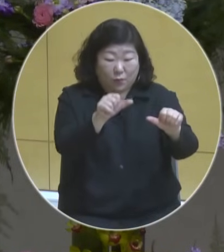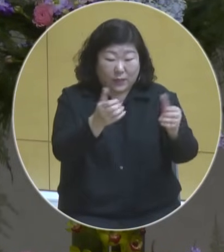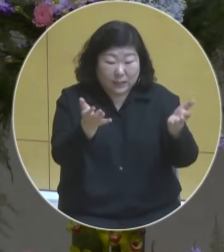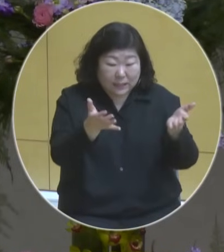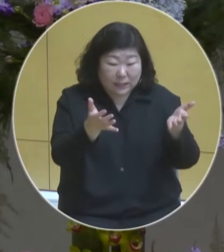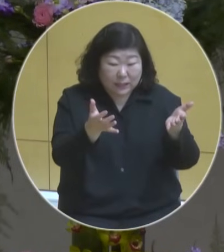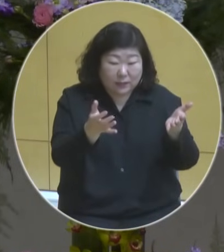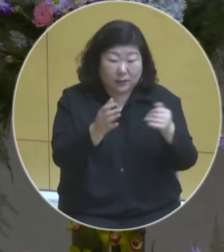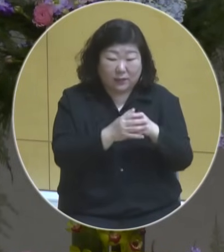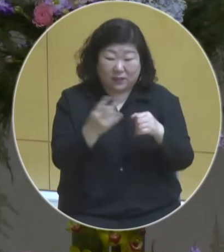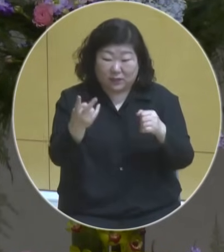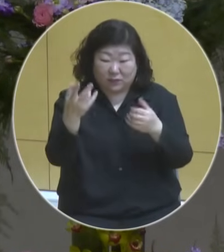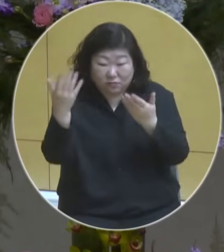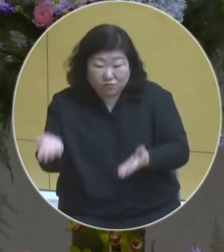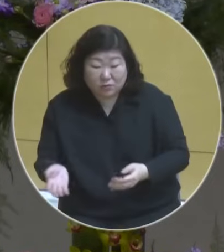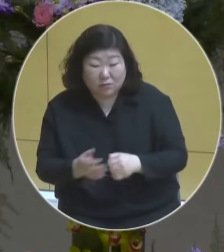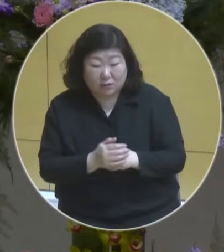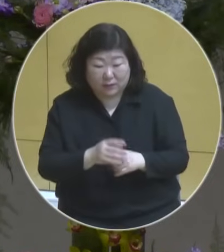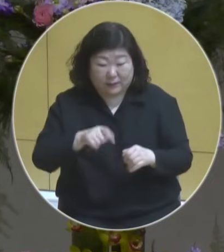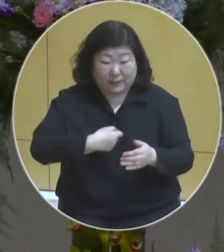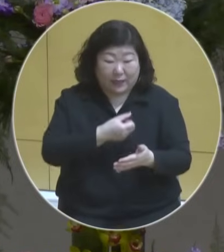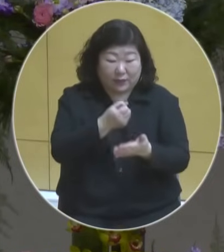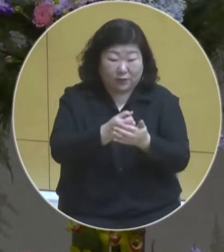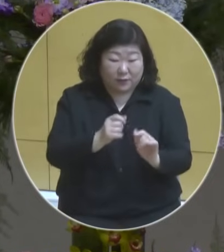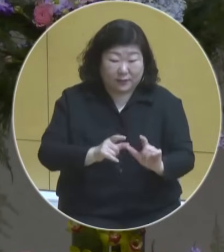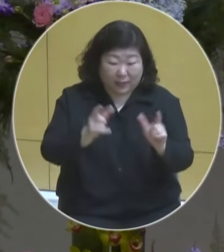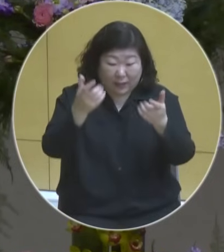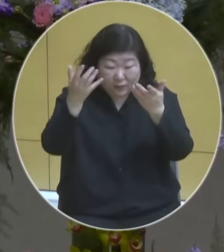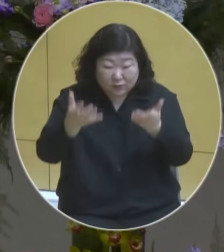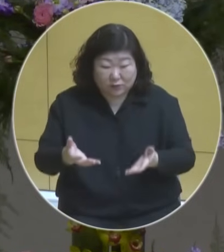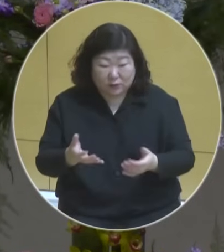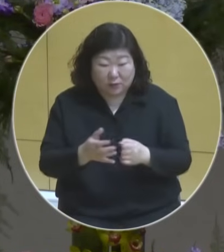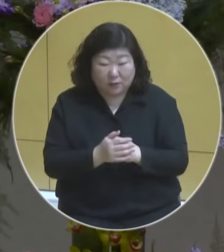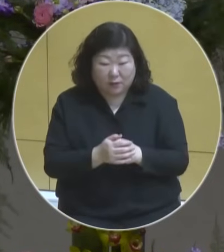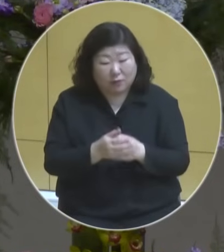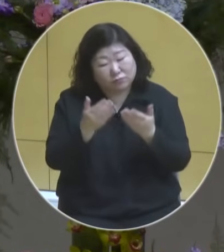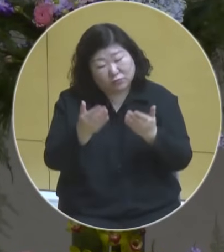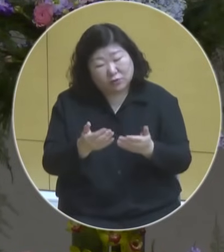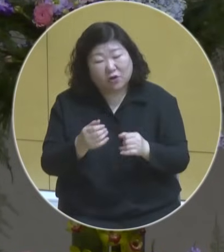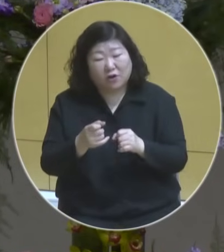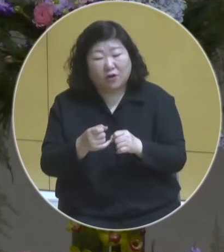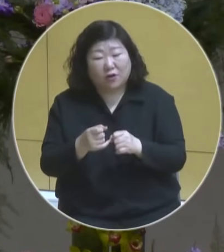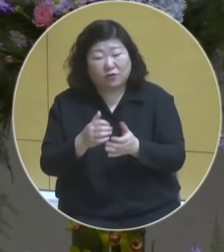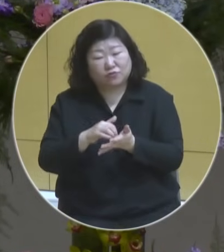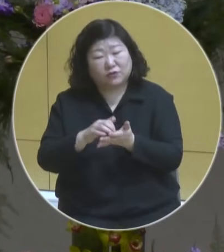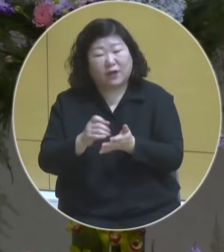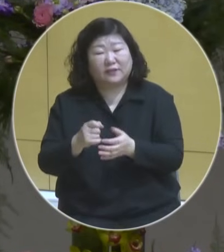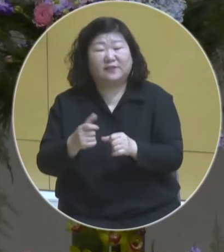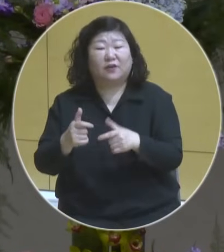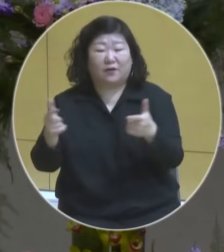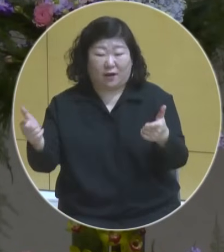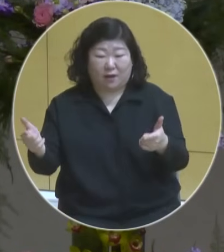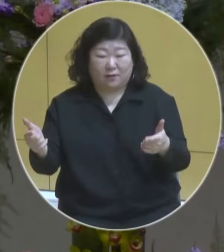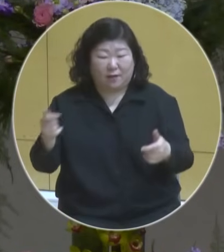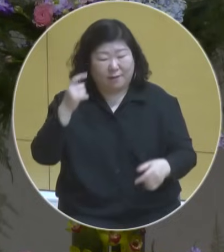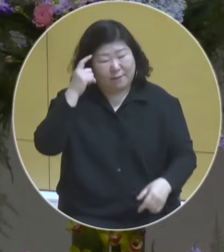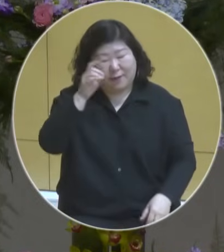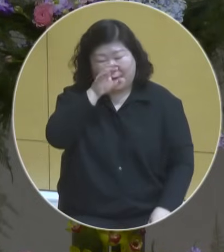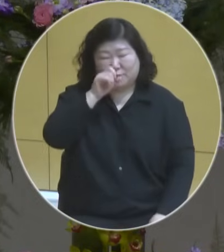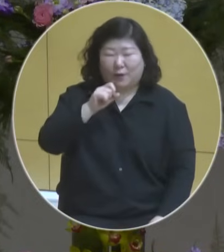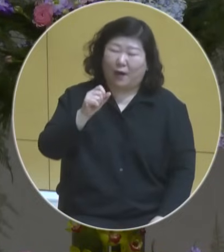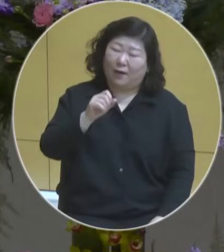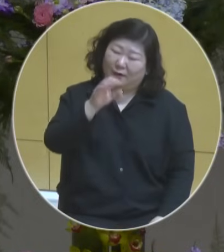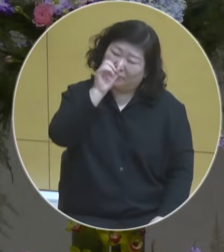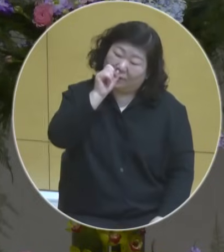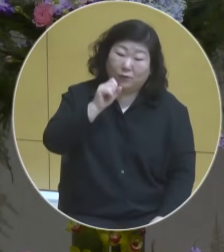예 노동자들은 자기가 정한 날에 쉬게 되면서 휴일도 늘어나고 좋은 것처럼 그렇게 느껴졌습니다 그러나